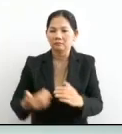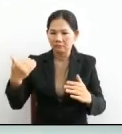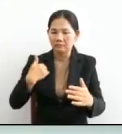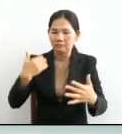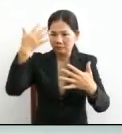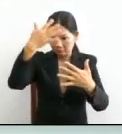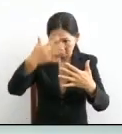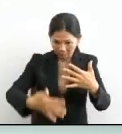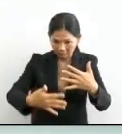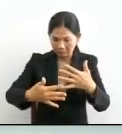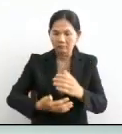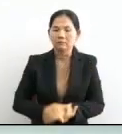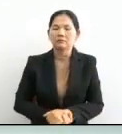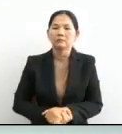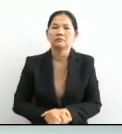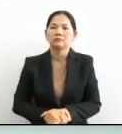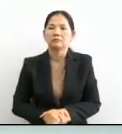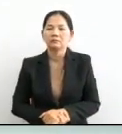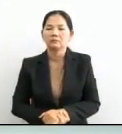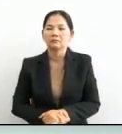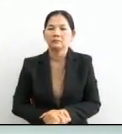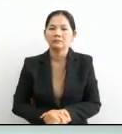miên đôi chìa